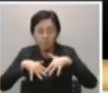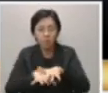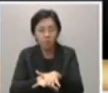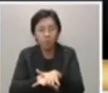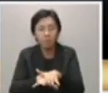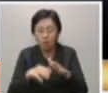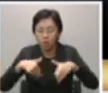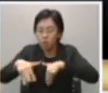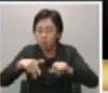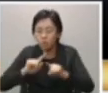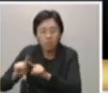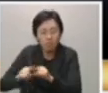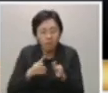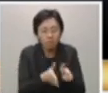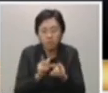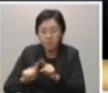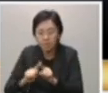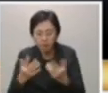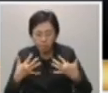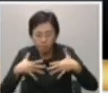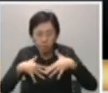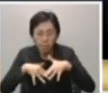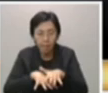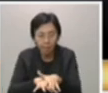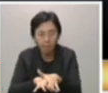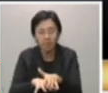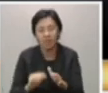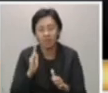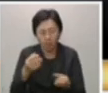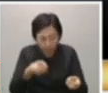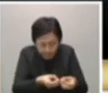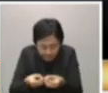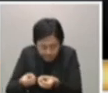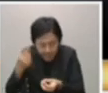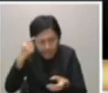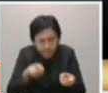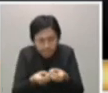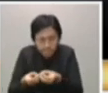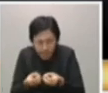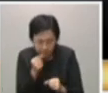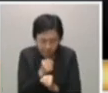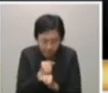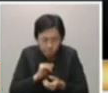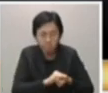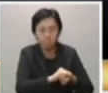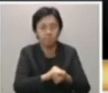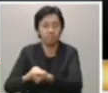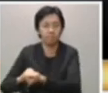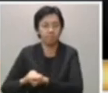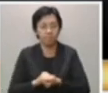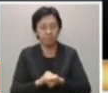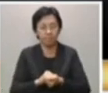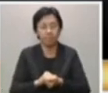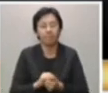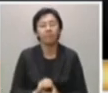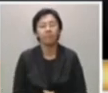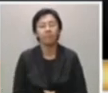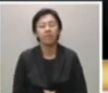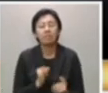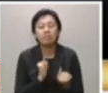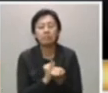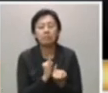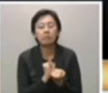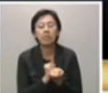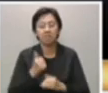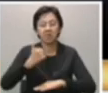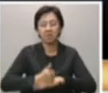ส่วนร่วมของผู้คนทุกภาคส่วนให้ได้มาช่วยกันคิดช่วยกันทำและด้วยความเคยชินในการใช้อำน